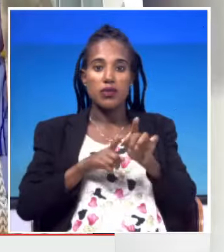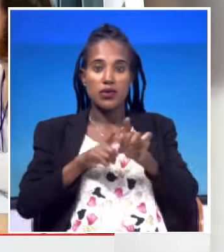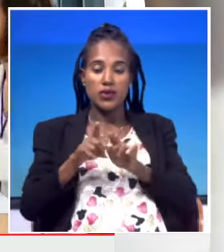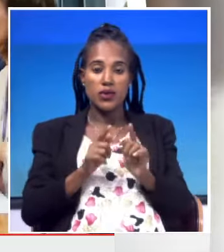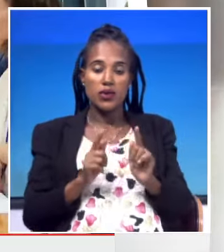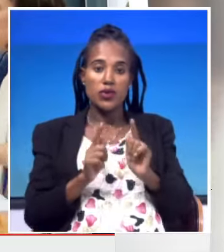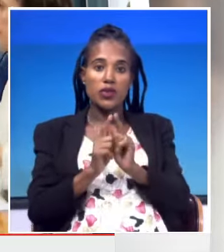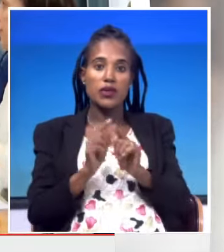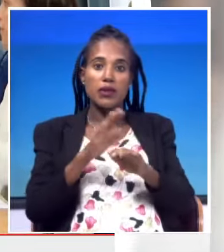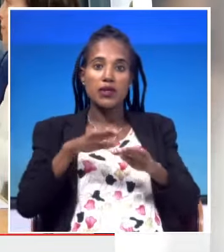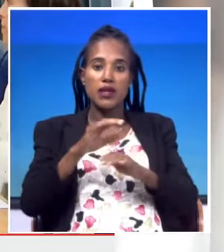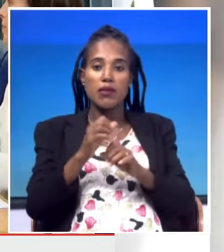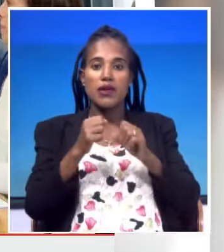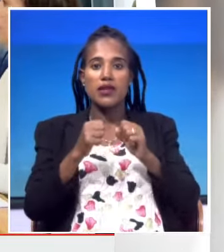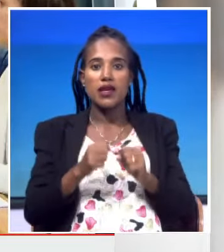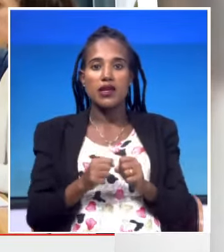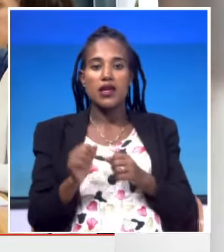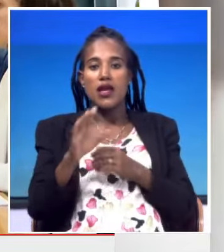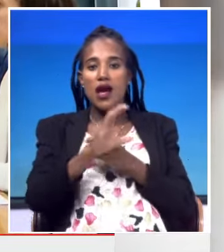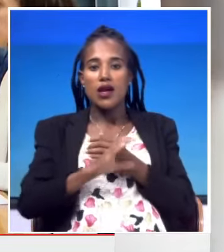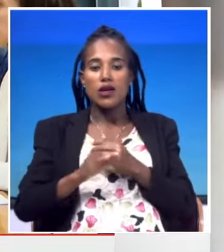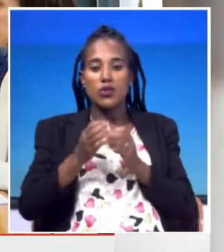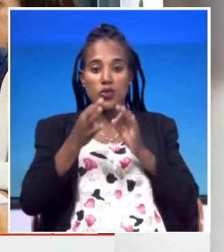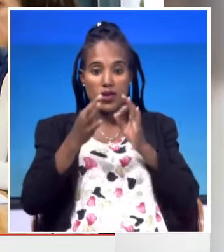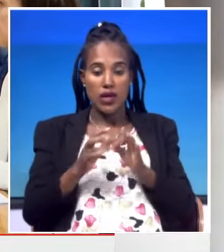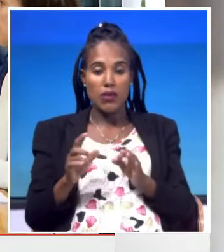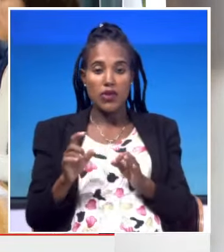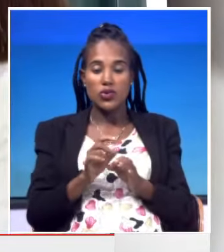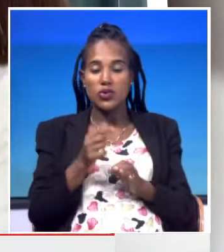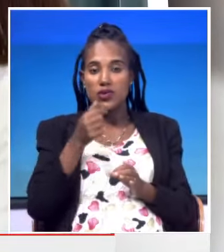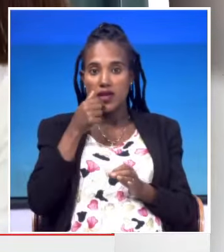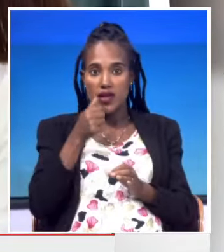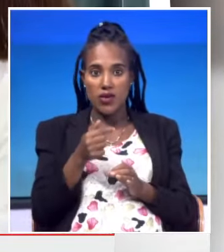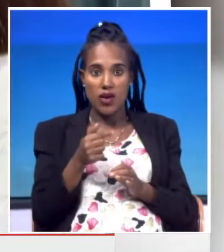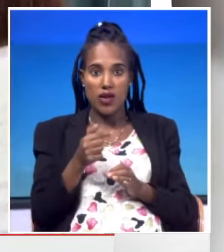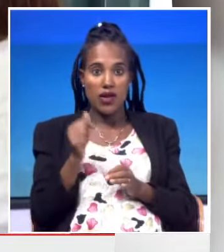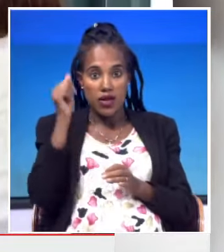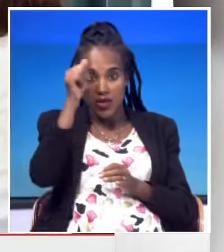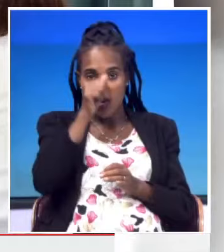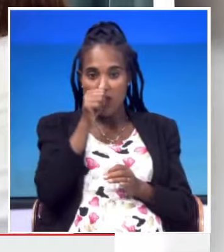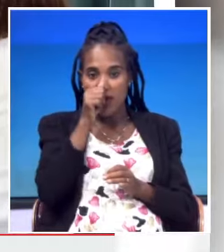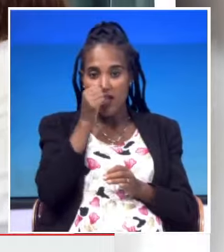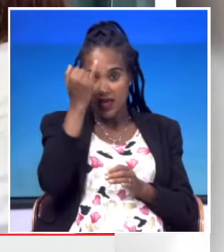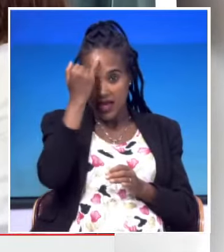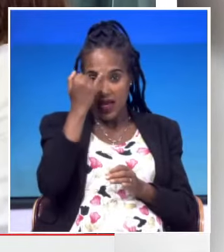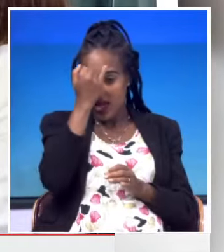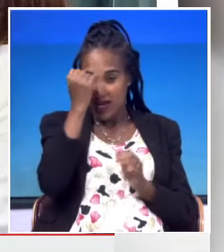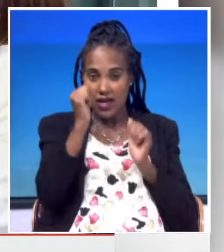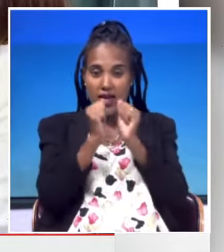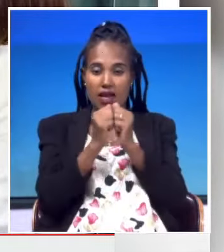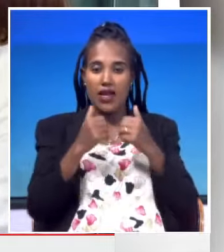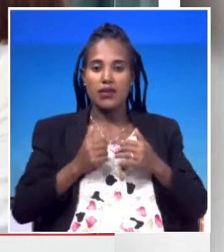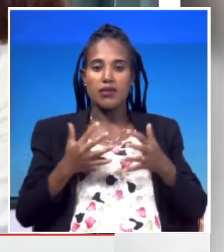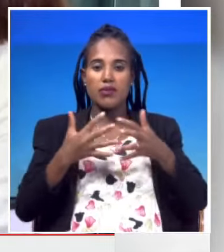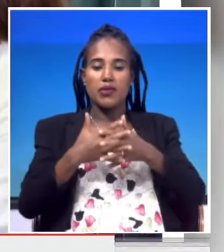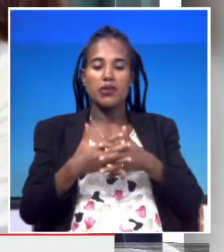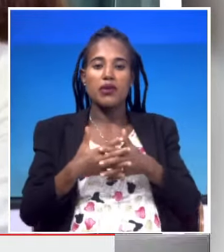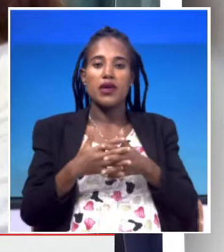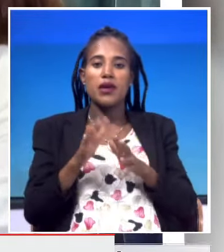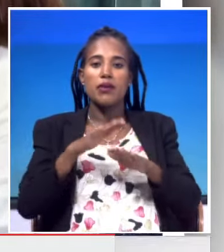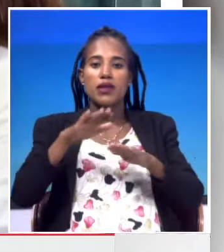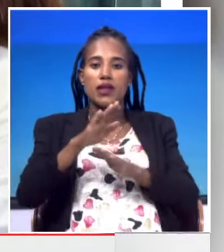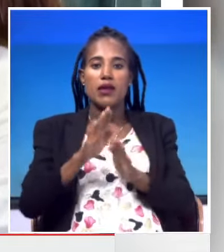የዲፕሎማሲ ግንኙነት ይበልጥ ለማጠናከር ሀገራቱ ቁርጠኛ መሆናቸውን ገልጸዋል። ኢትዮጵያ ከጣሊያን ጋር ያላትን የትብብር ግንኙነት